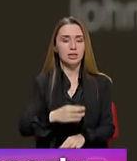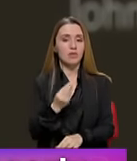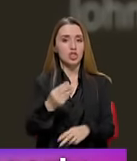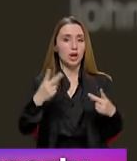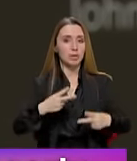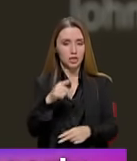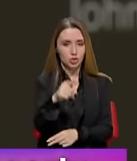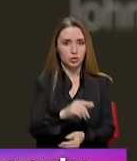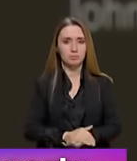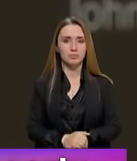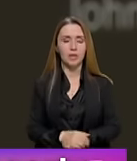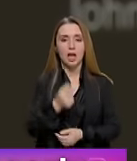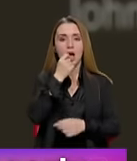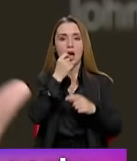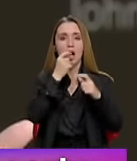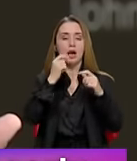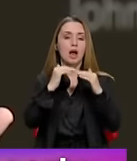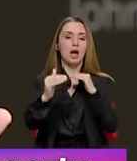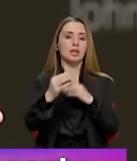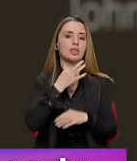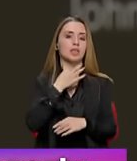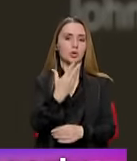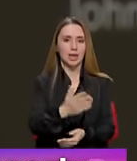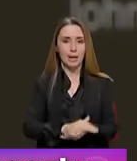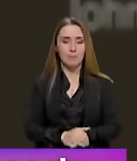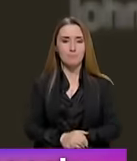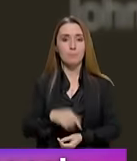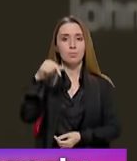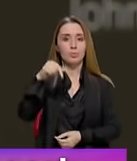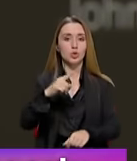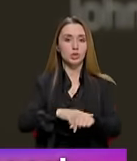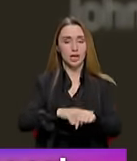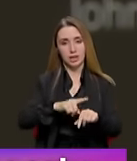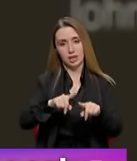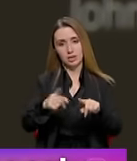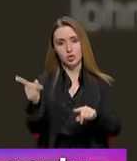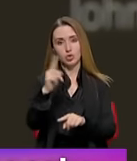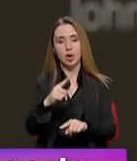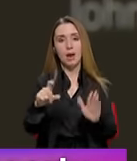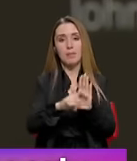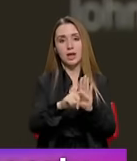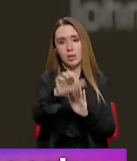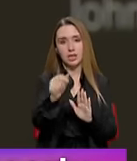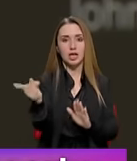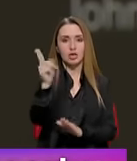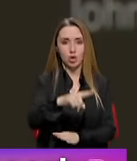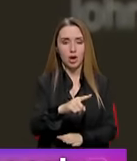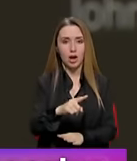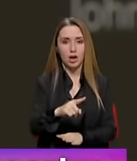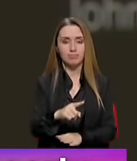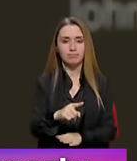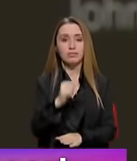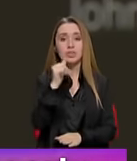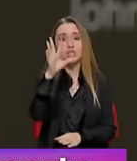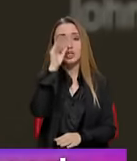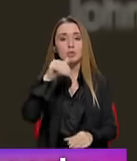mesaj Şu olacak Ankara halkına teşekkür edeceğim ve bu saatten itibaren mazbatayı aldıktan sonra tek kelime